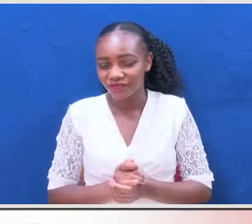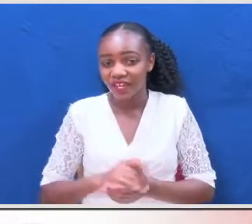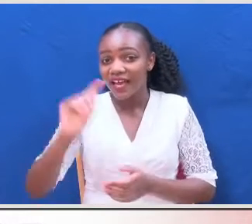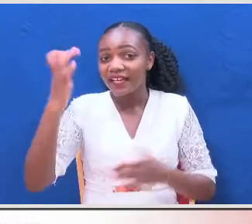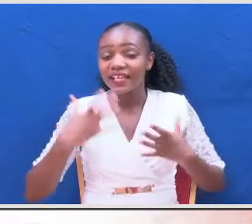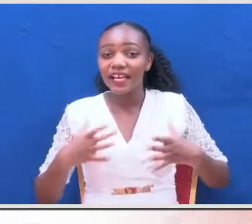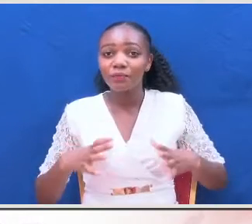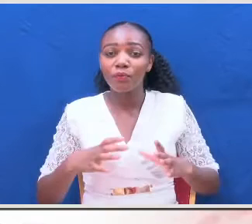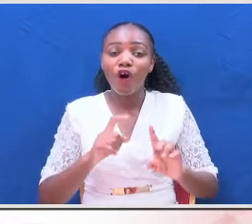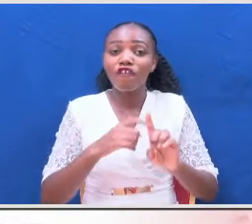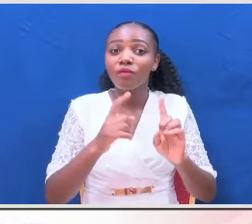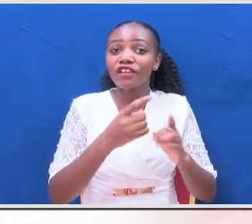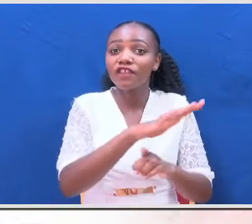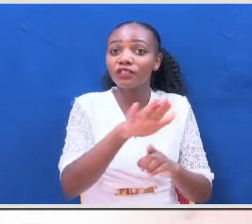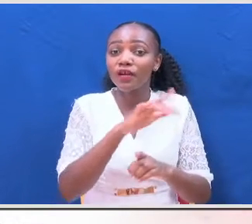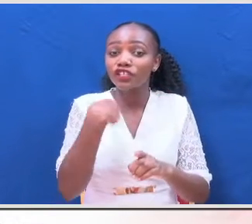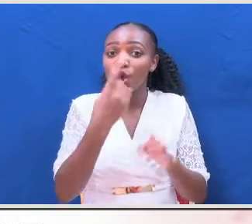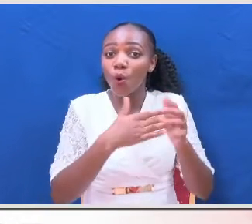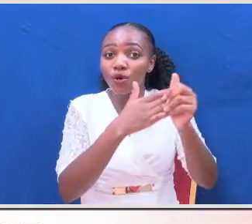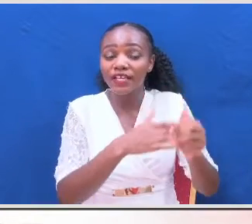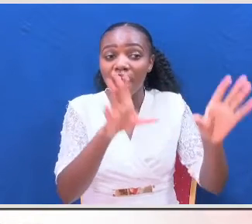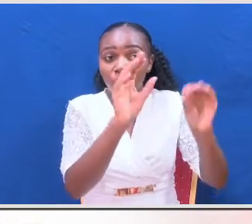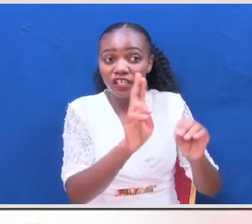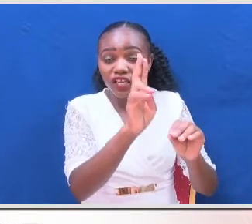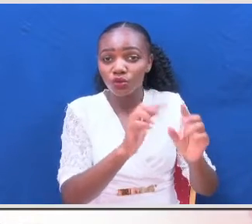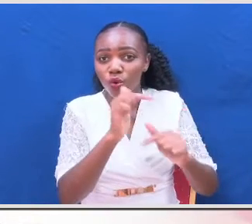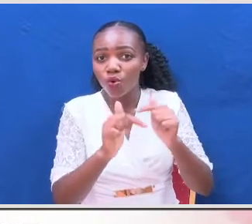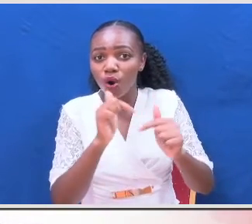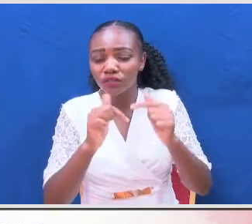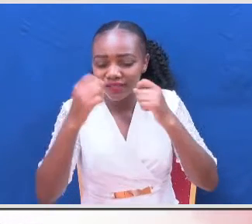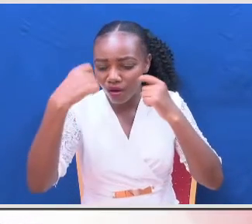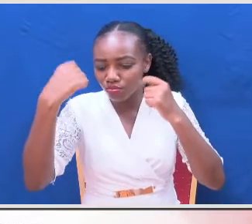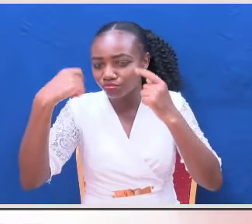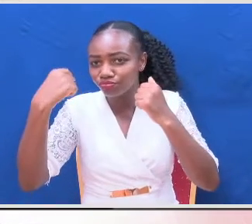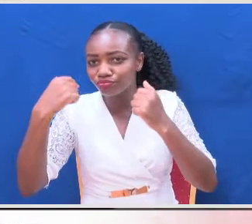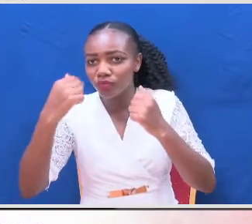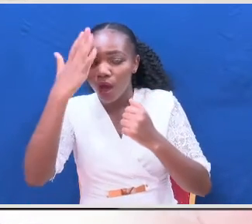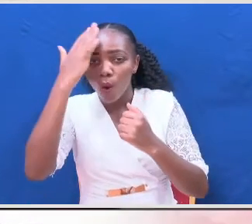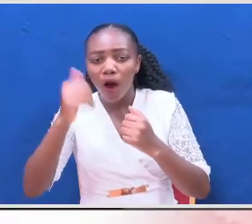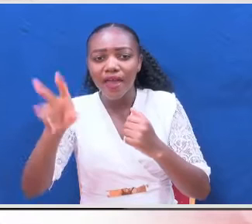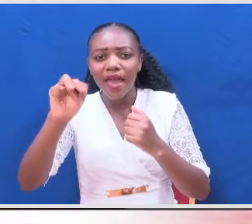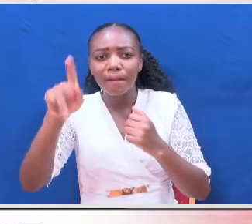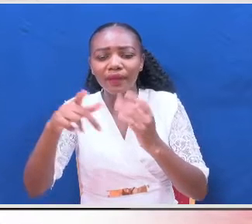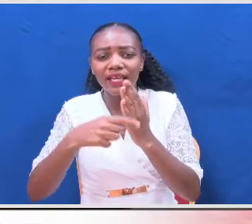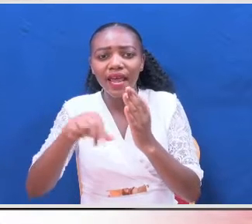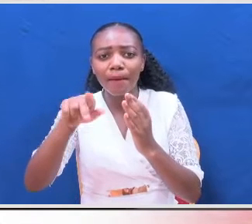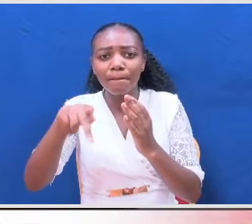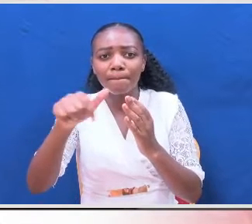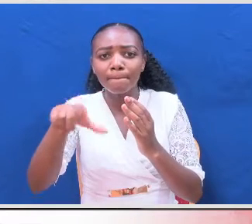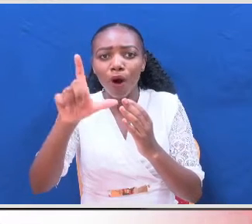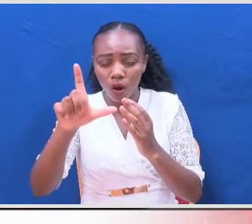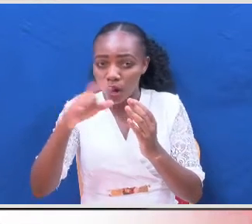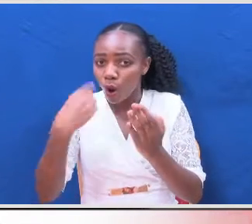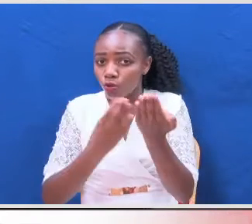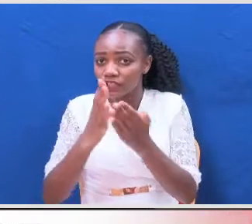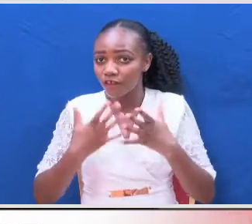wa matabaka mbalimbali wakiongozwa na Rais Uhuru Kenyatta wameendelea kumwomboleza Paul Koinange aliyekuwa akiwahudumia wakazi wa